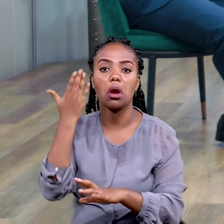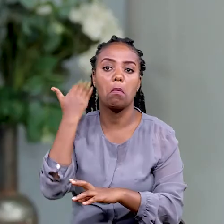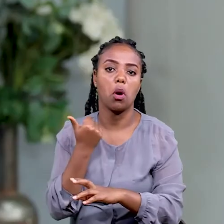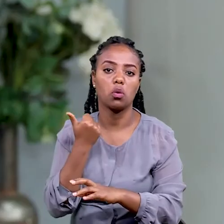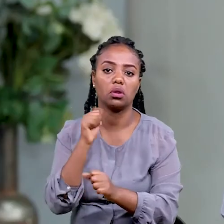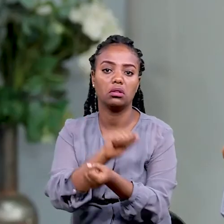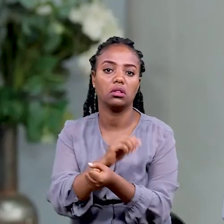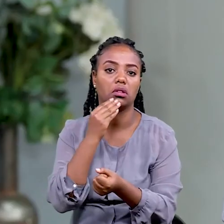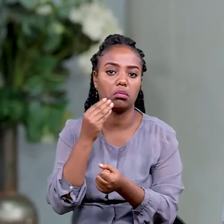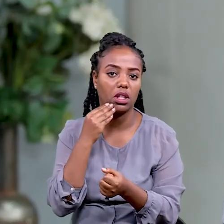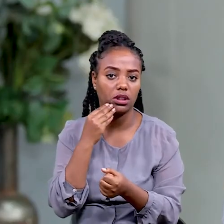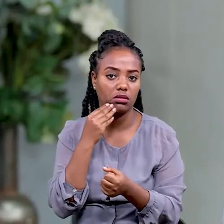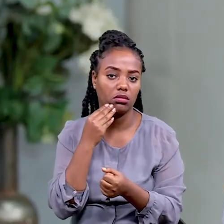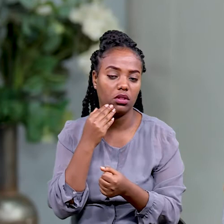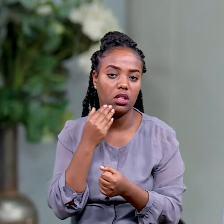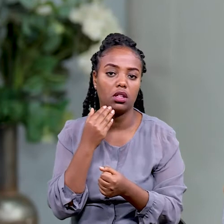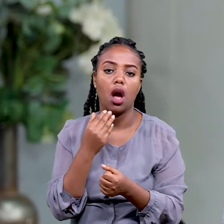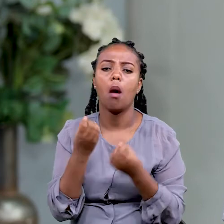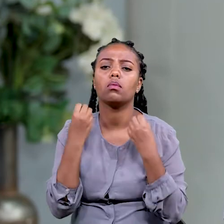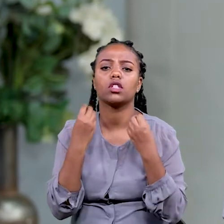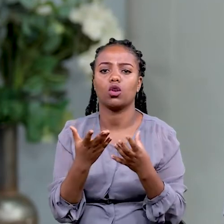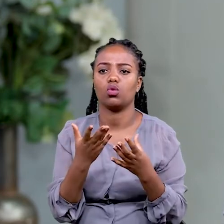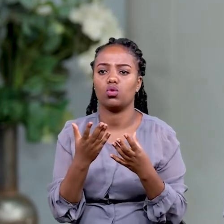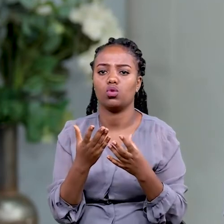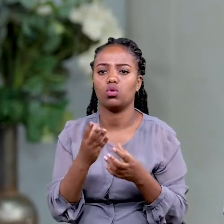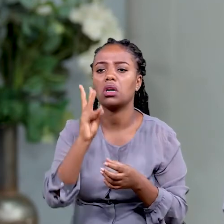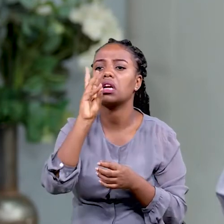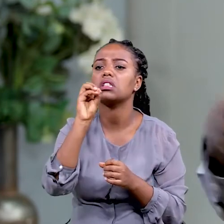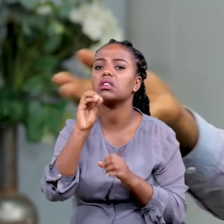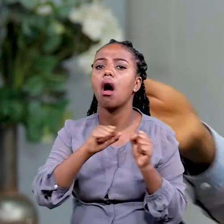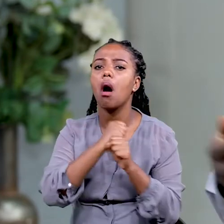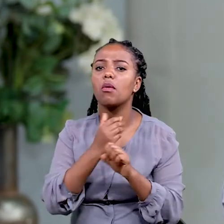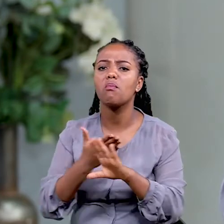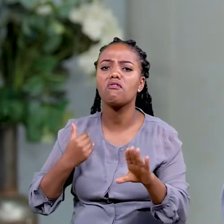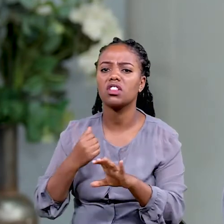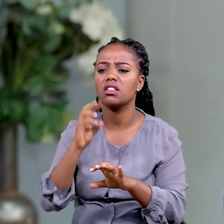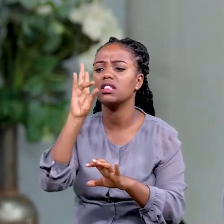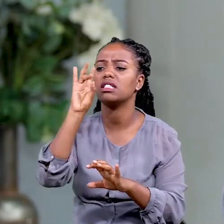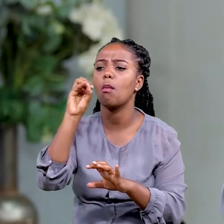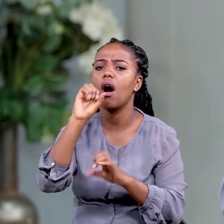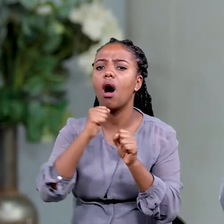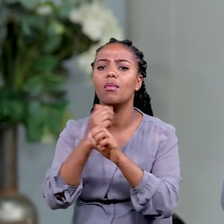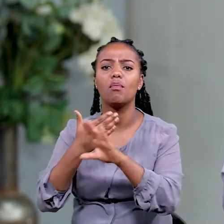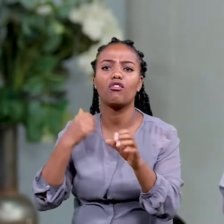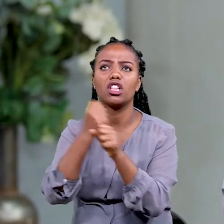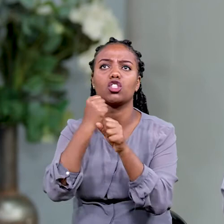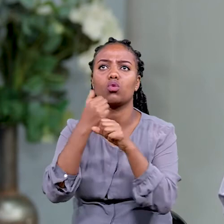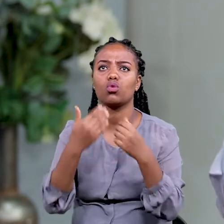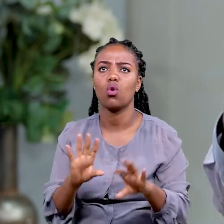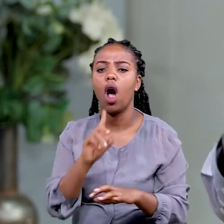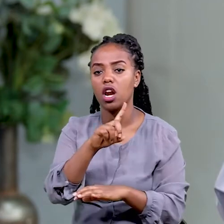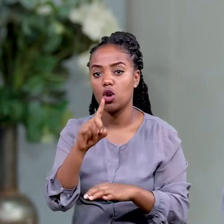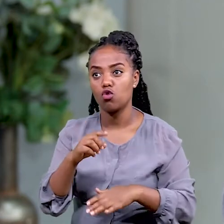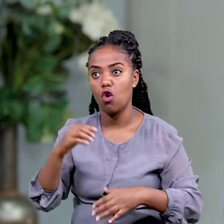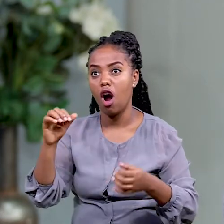ማረሚያ ቤቶቻችን ሀገራችን ውስጥ ያሉት ማረሚያ ቤቶች አብዛኛዎቹ ከዛሬ 60 ዓመት በፊት 70 ዓመት በፊት የተሰሩ ናቸው። ምናልባት አንዳንዶቹ አፍርሶ